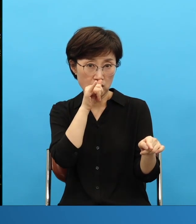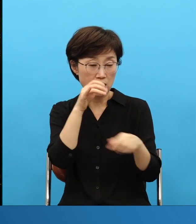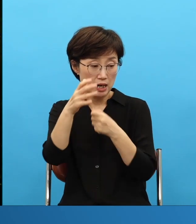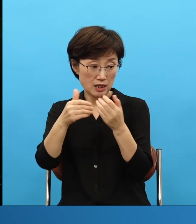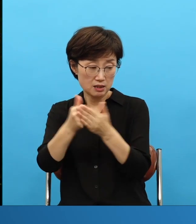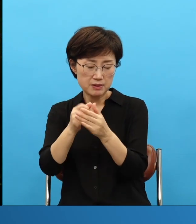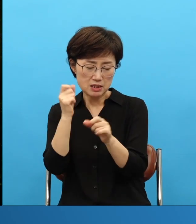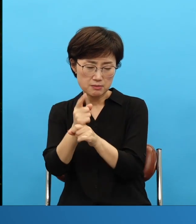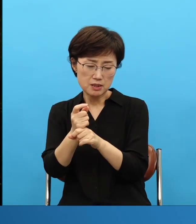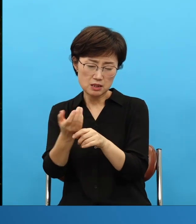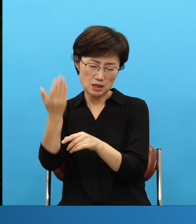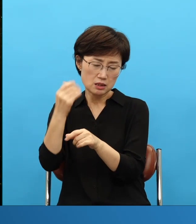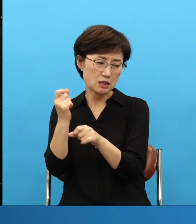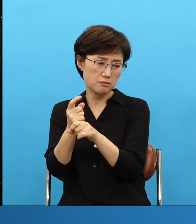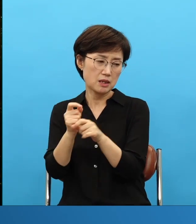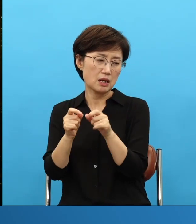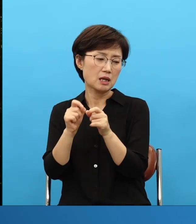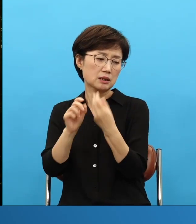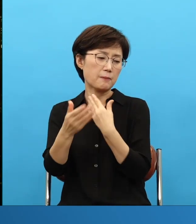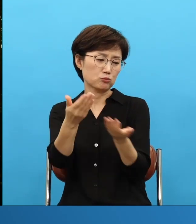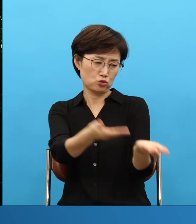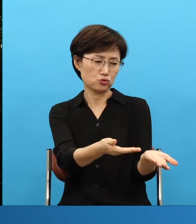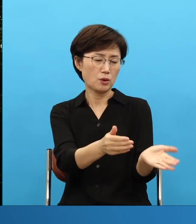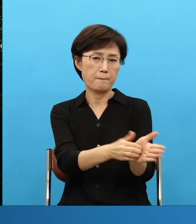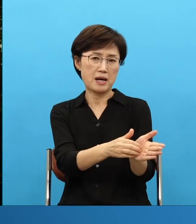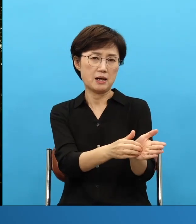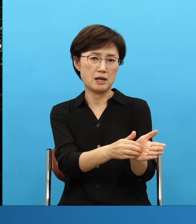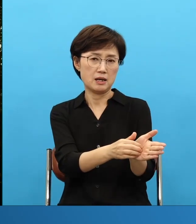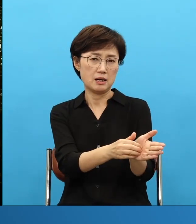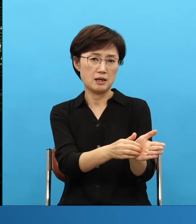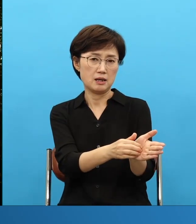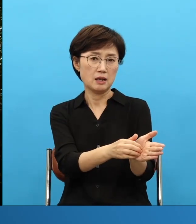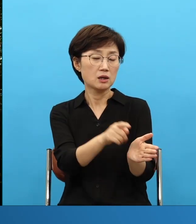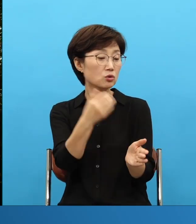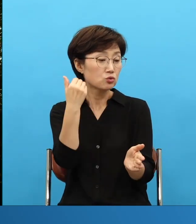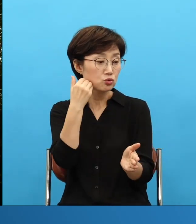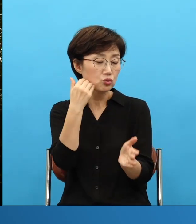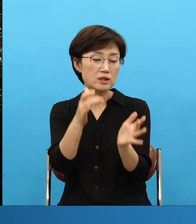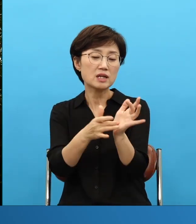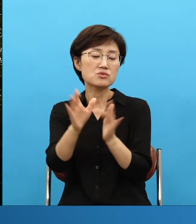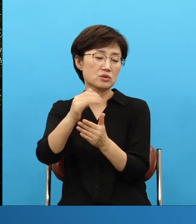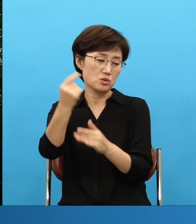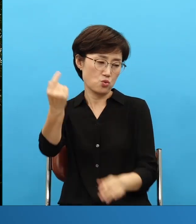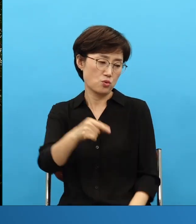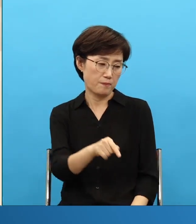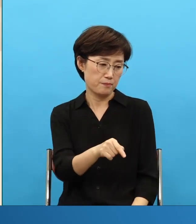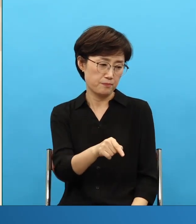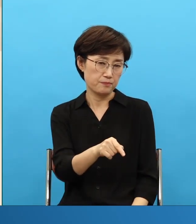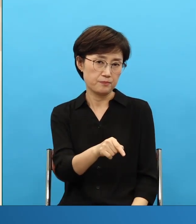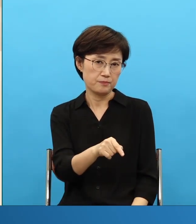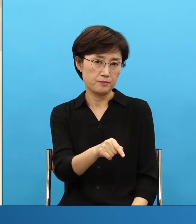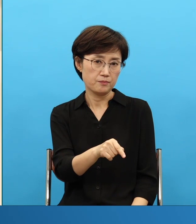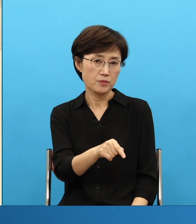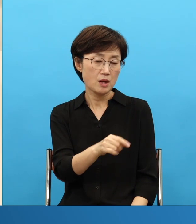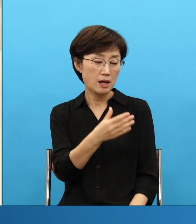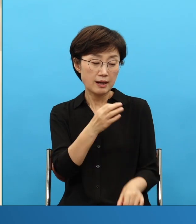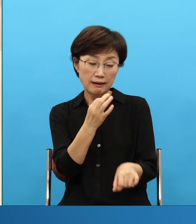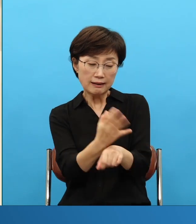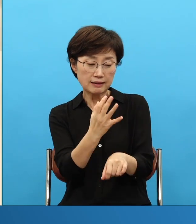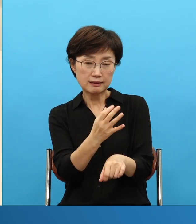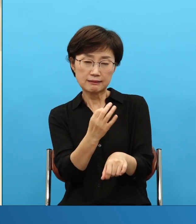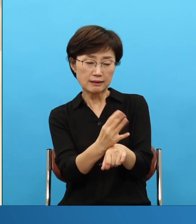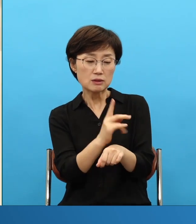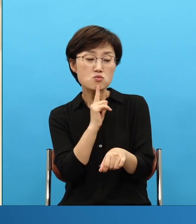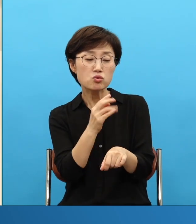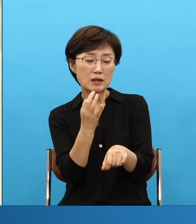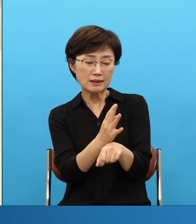하나님이 이미 영세전에 답을 주셨다. 그분이 여자의 후손이다. 이 메시지만